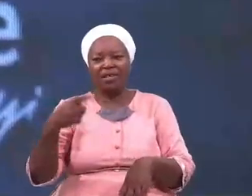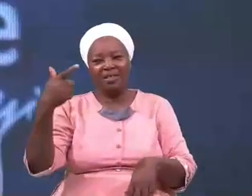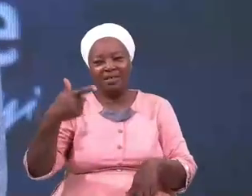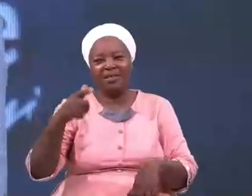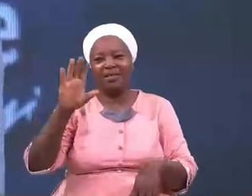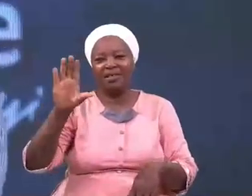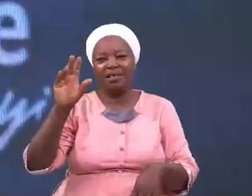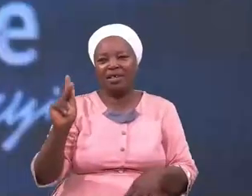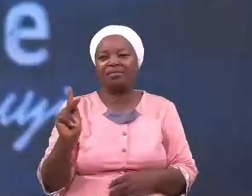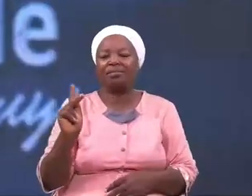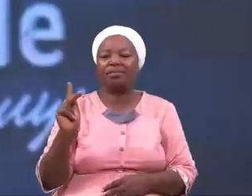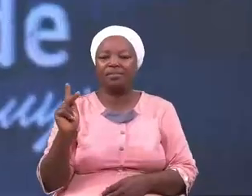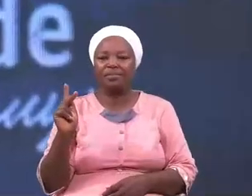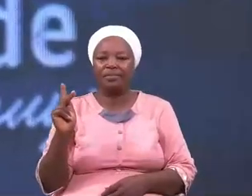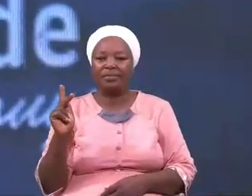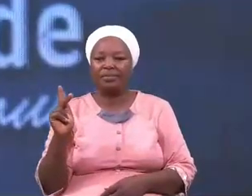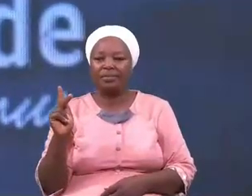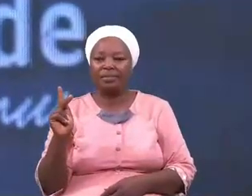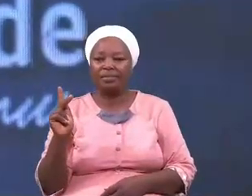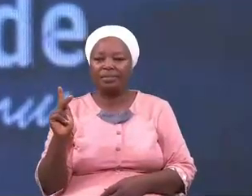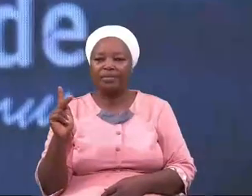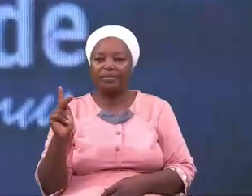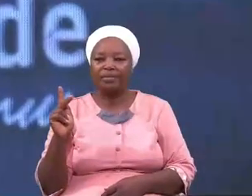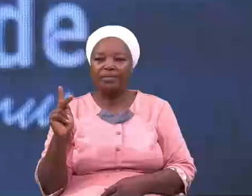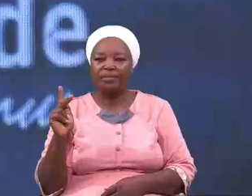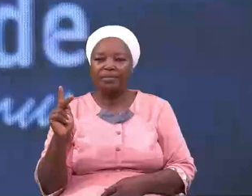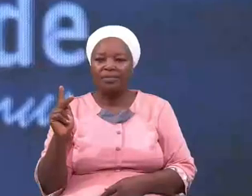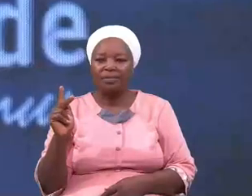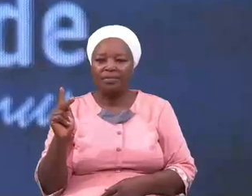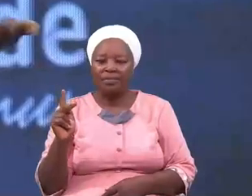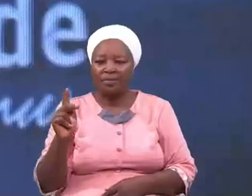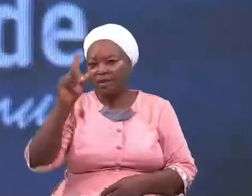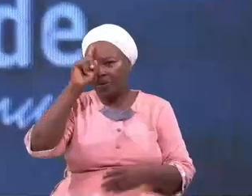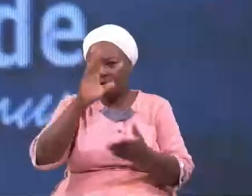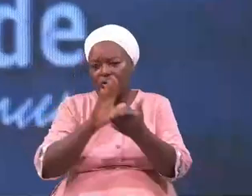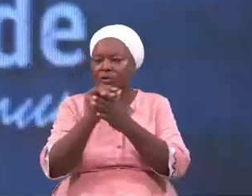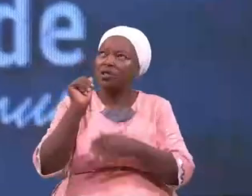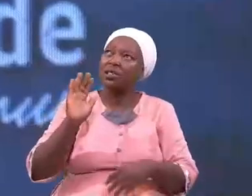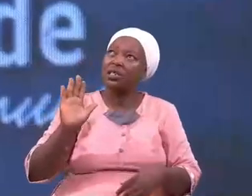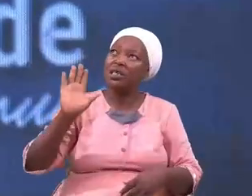L'un des grands moments où nous mettons notre confiance en lui, c'est le temps de disséquer.